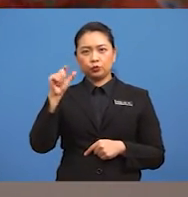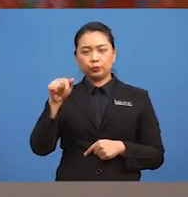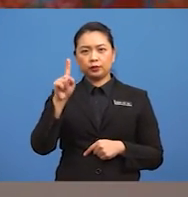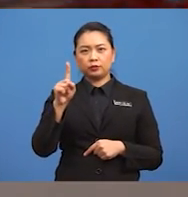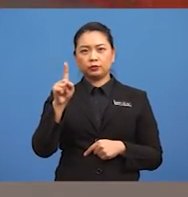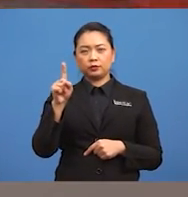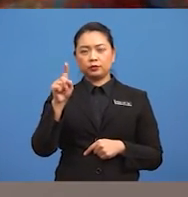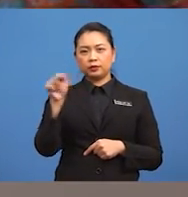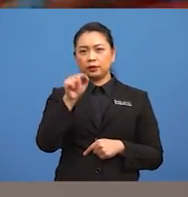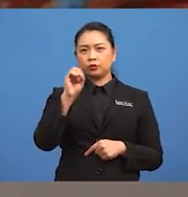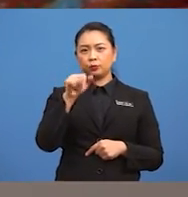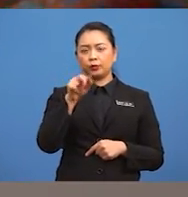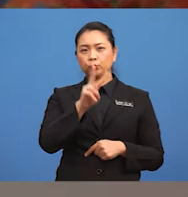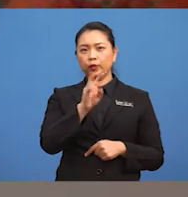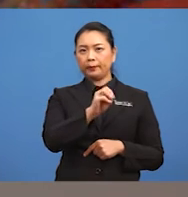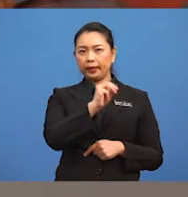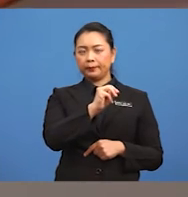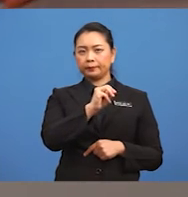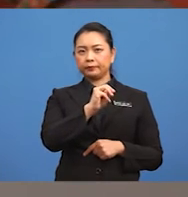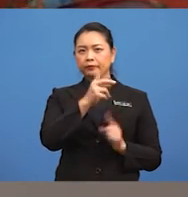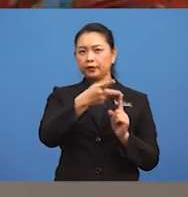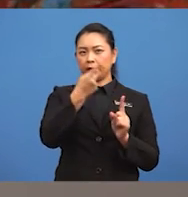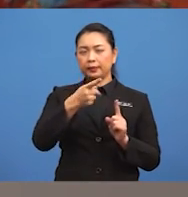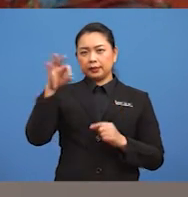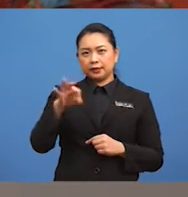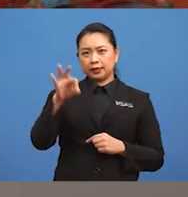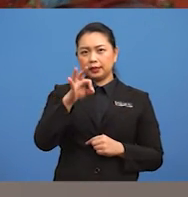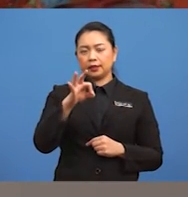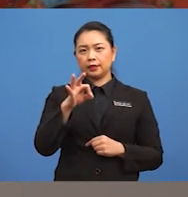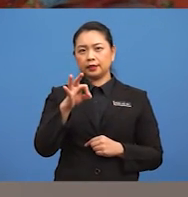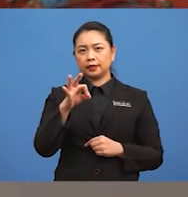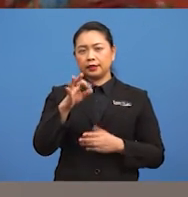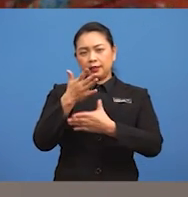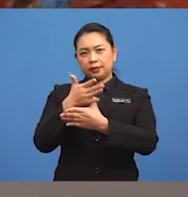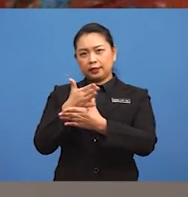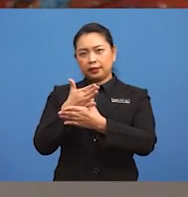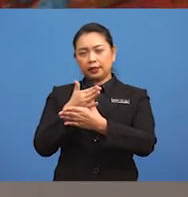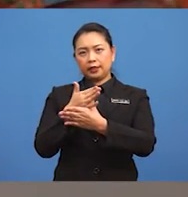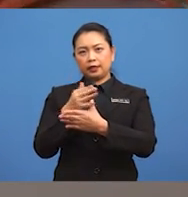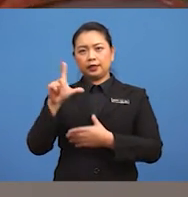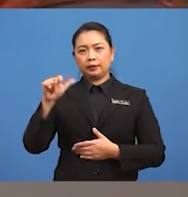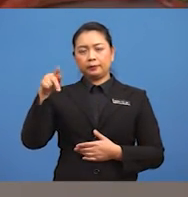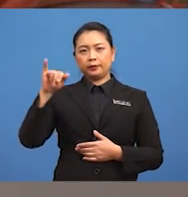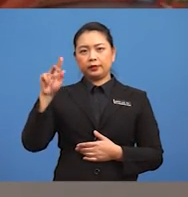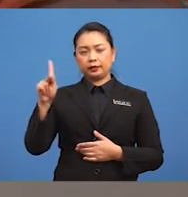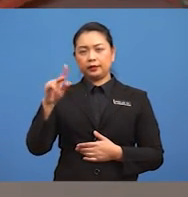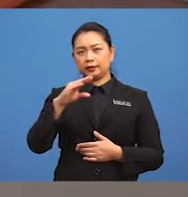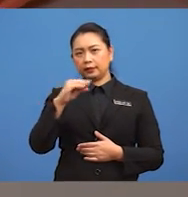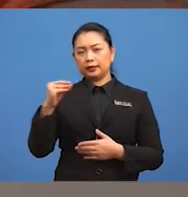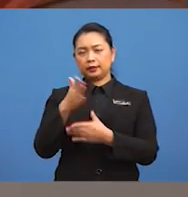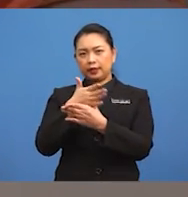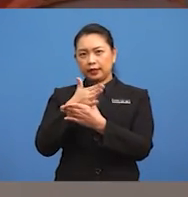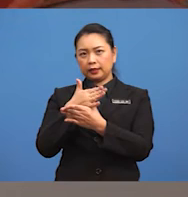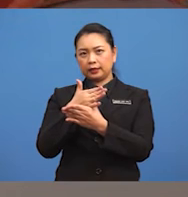mm hingga 0.2 mm daripada jahitan di antara lapik dan juga di